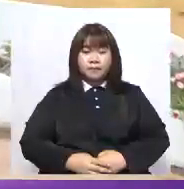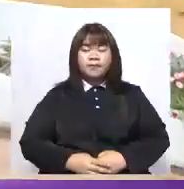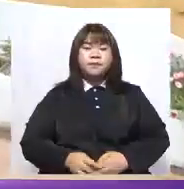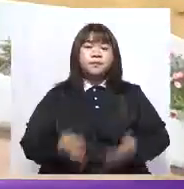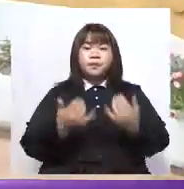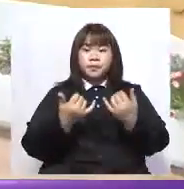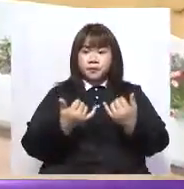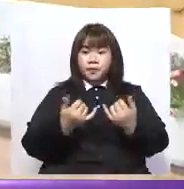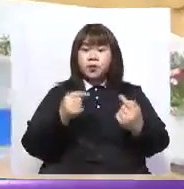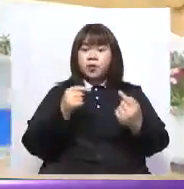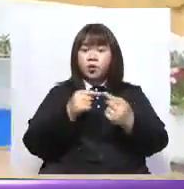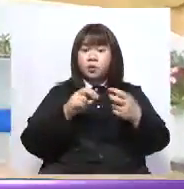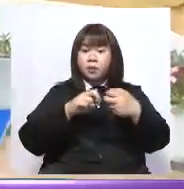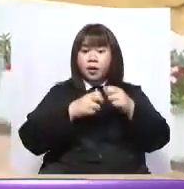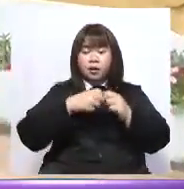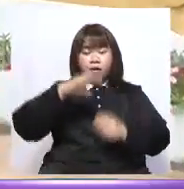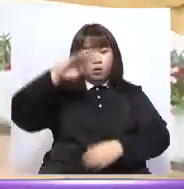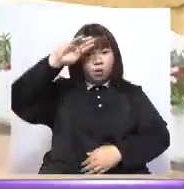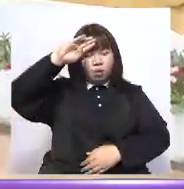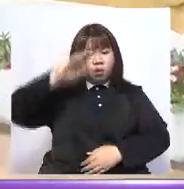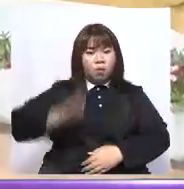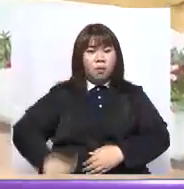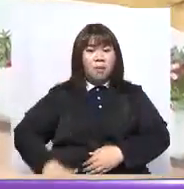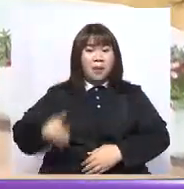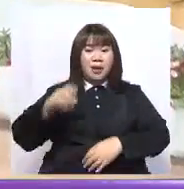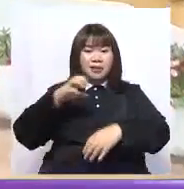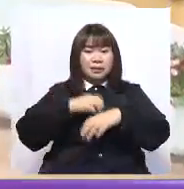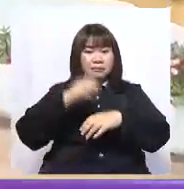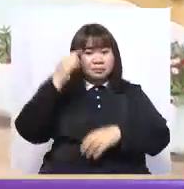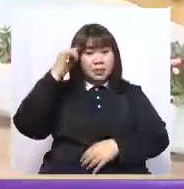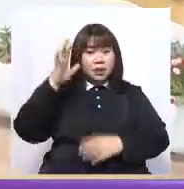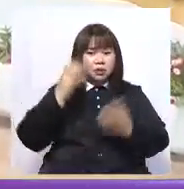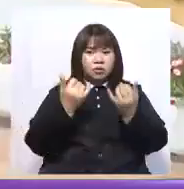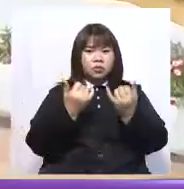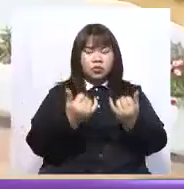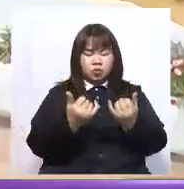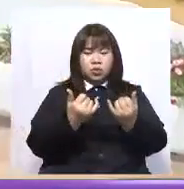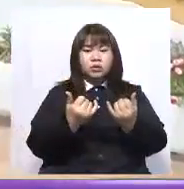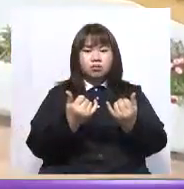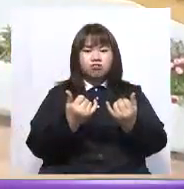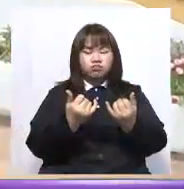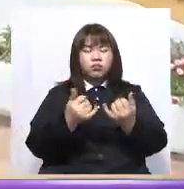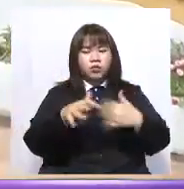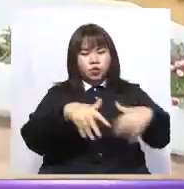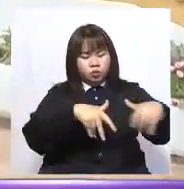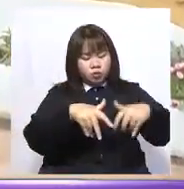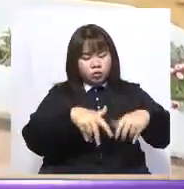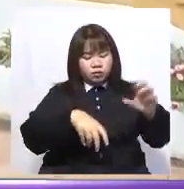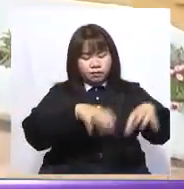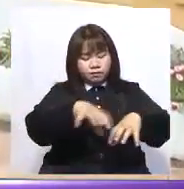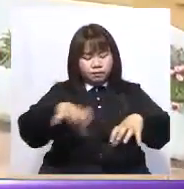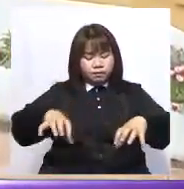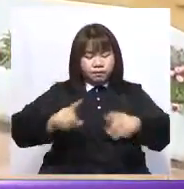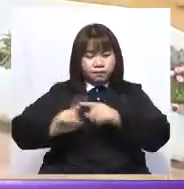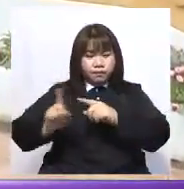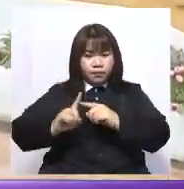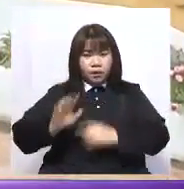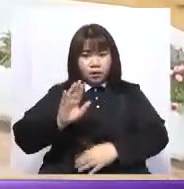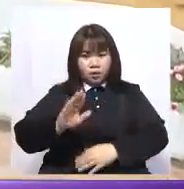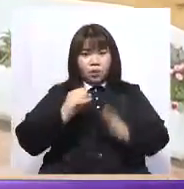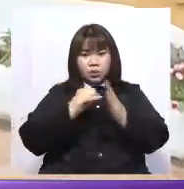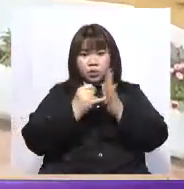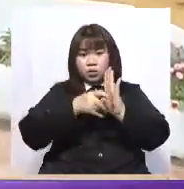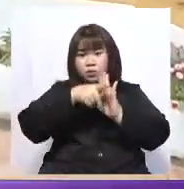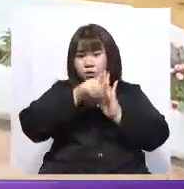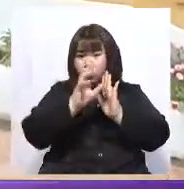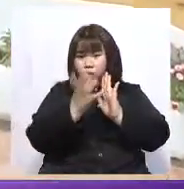ท่านผู้ชมครับจากสถานการณ์ของโรคพิษสุนัขบ้าที่กำลังระบาดกันในตอนนี้นะครับทำให้ประชาชนและหน่วยงานต่างๆที่เกี่ยวข้องในพื้นที่ของจังหวั